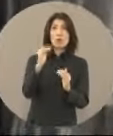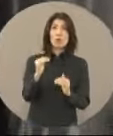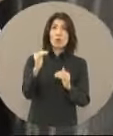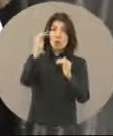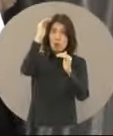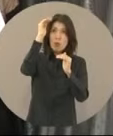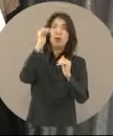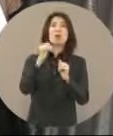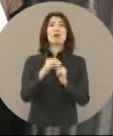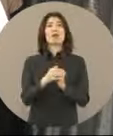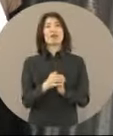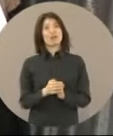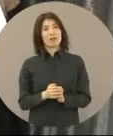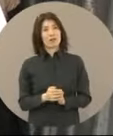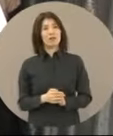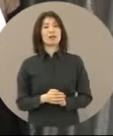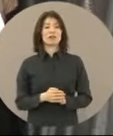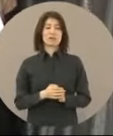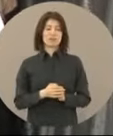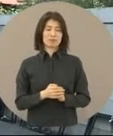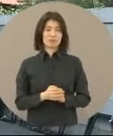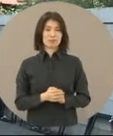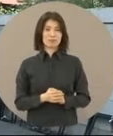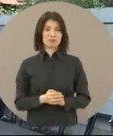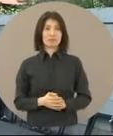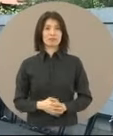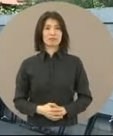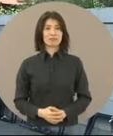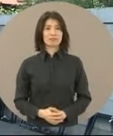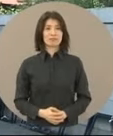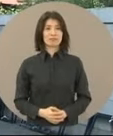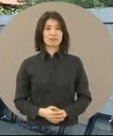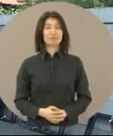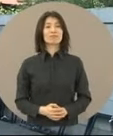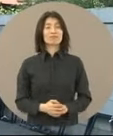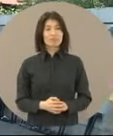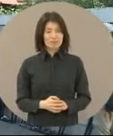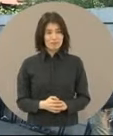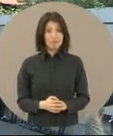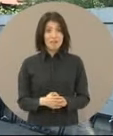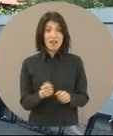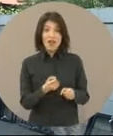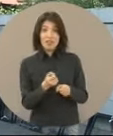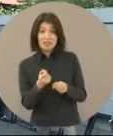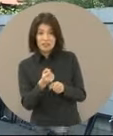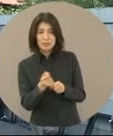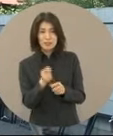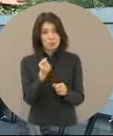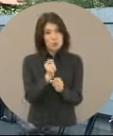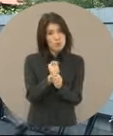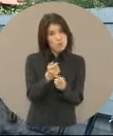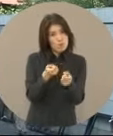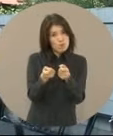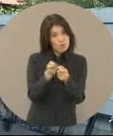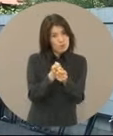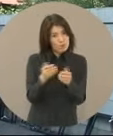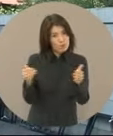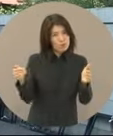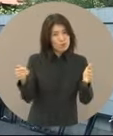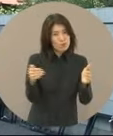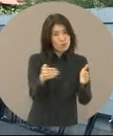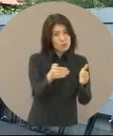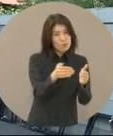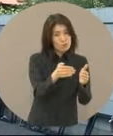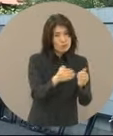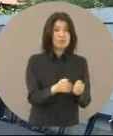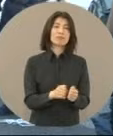ってたよりもすごく大きいんですね。だいぶ山車も組み上がってきましたね。